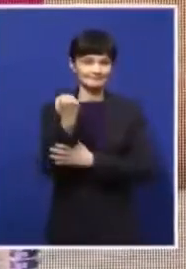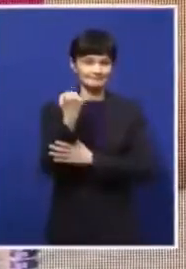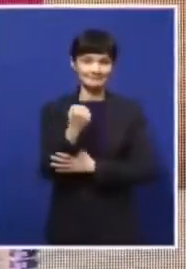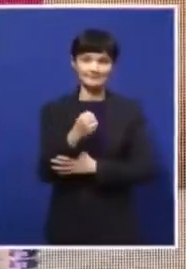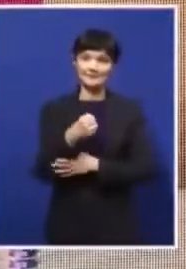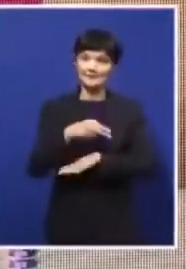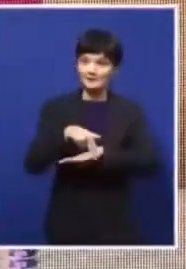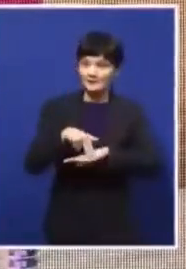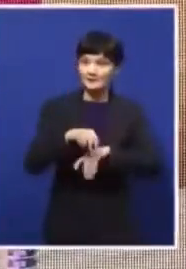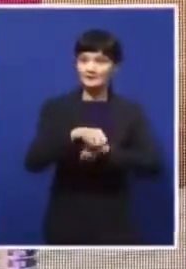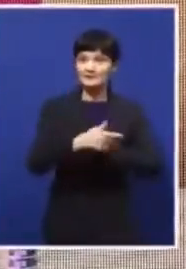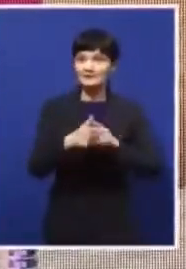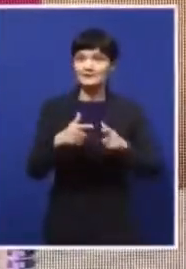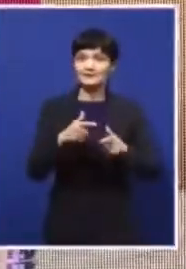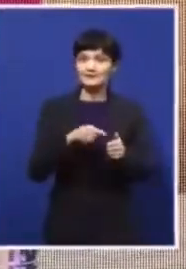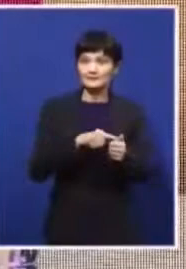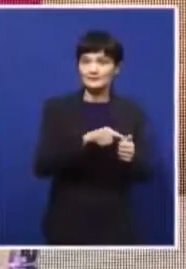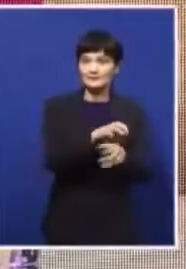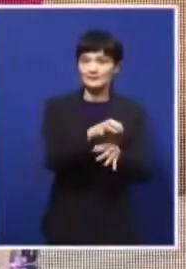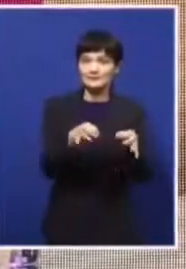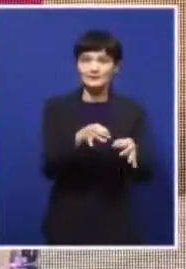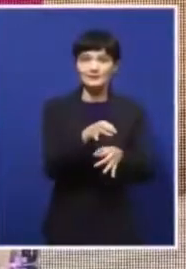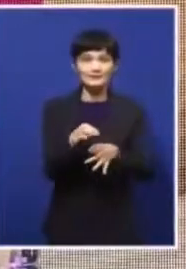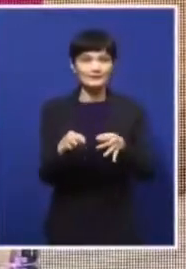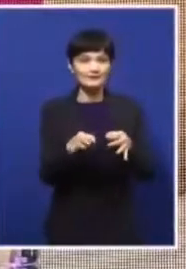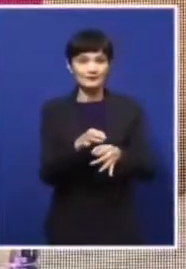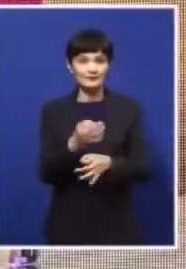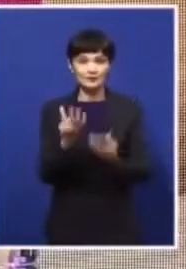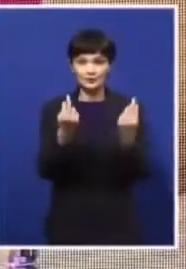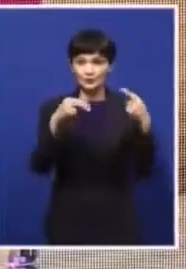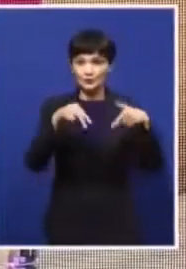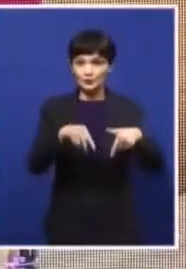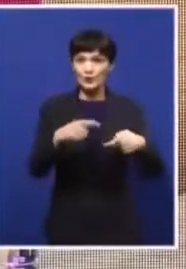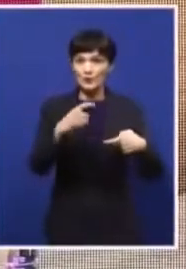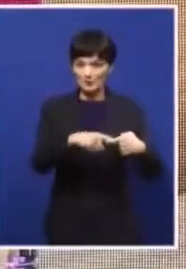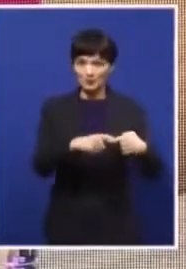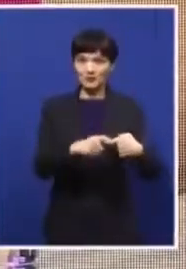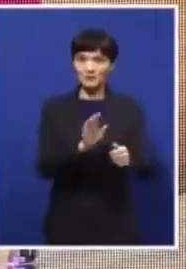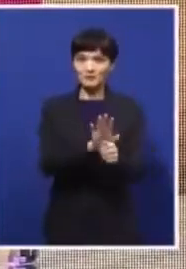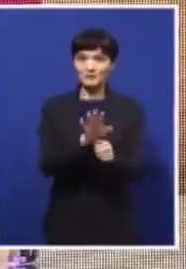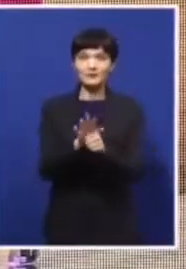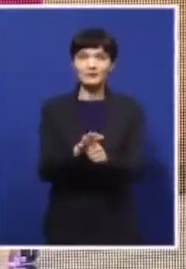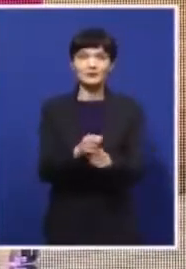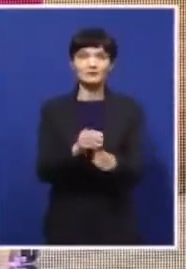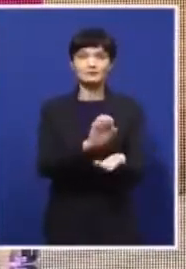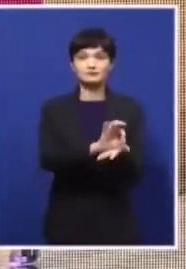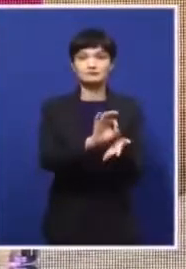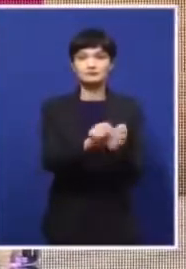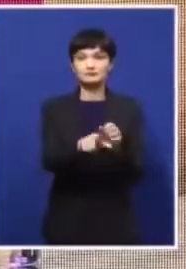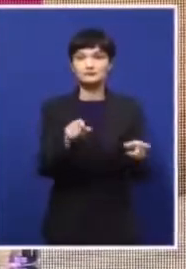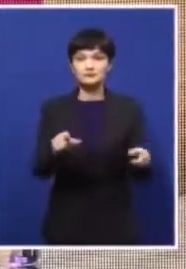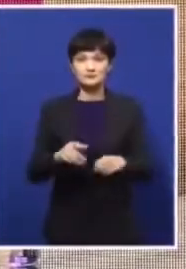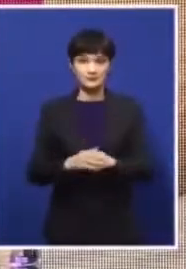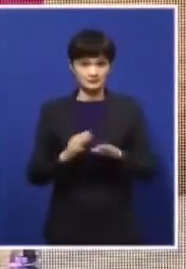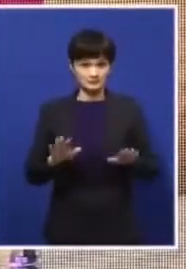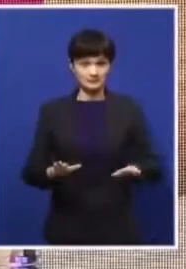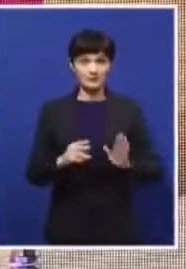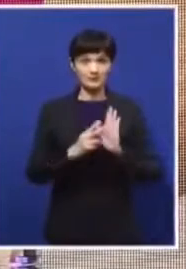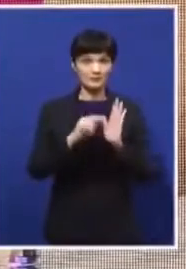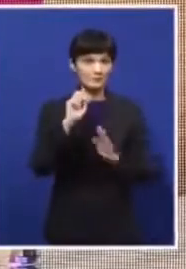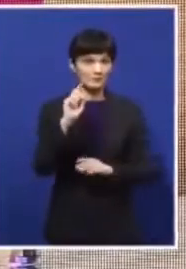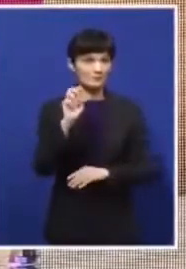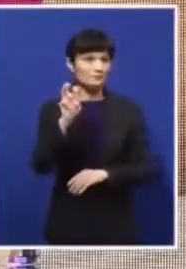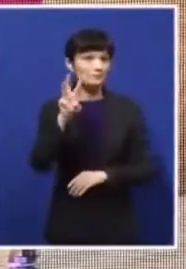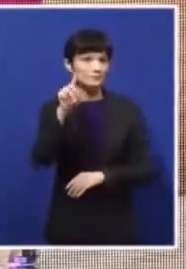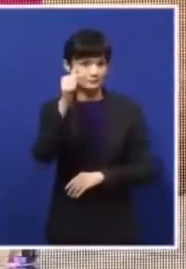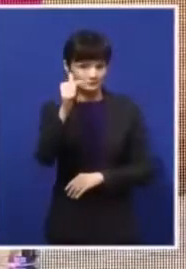这个数位的方式来消费这个五倍券。那目前为止哈，我可以跟您报告，就是33亿的来源哈，是